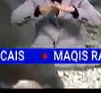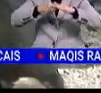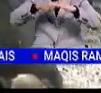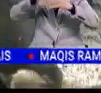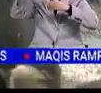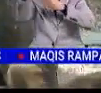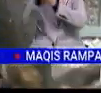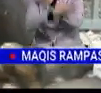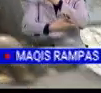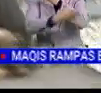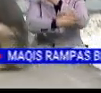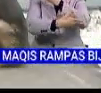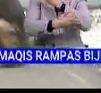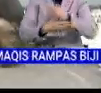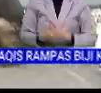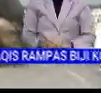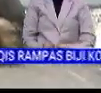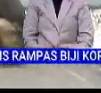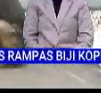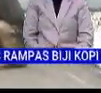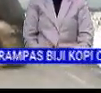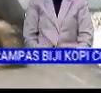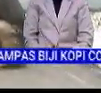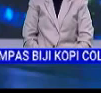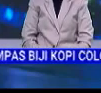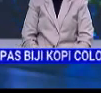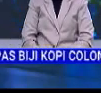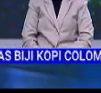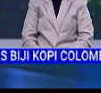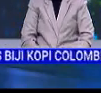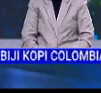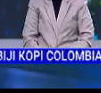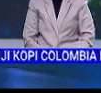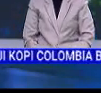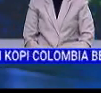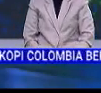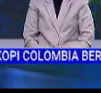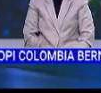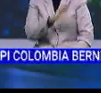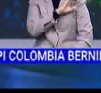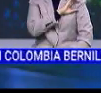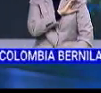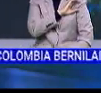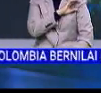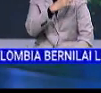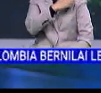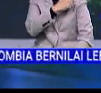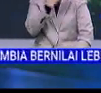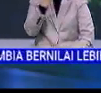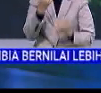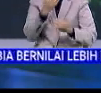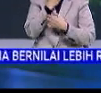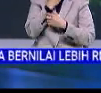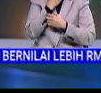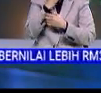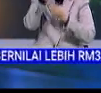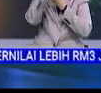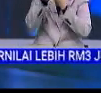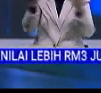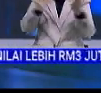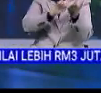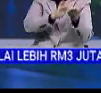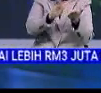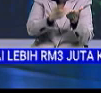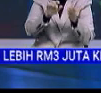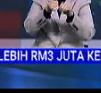di luar negara. Polis Perak menafikan berita yang tular di media